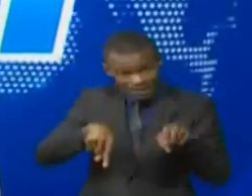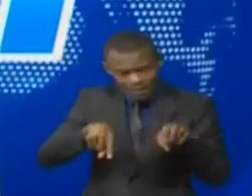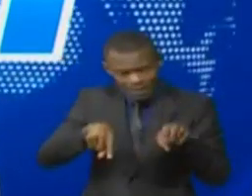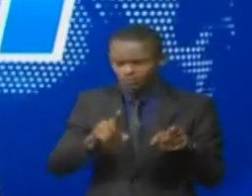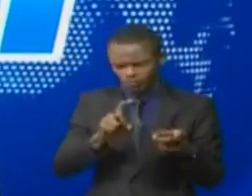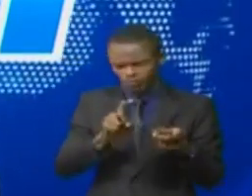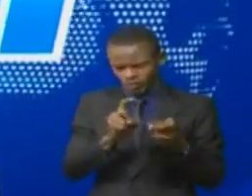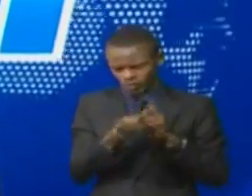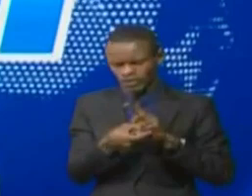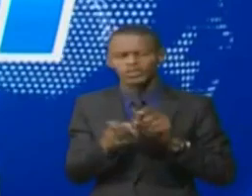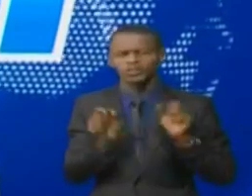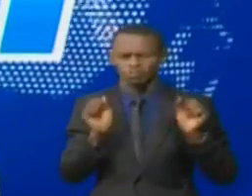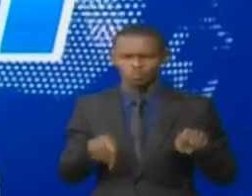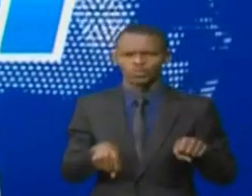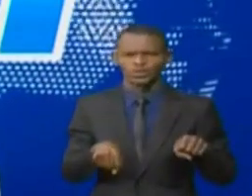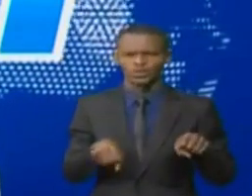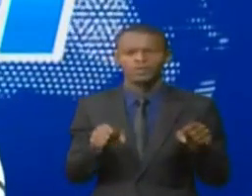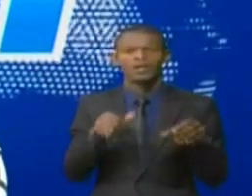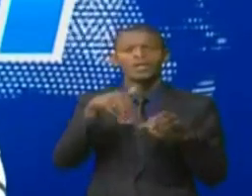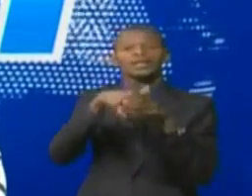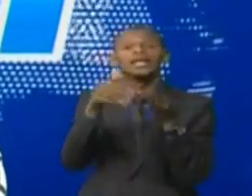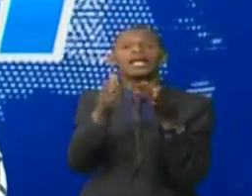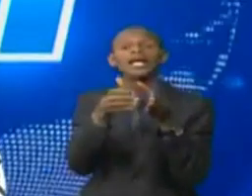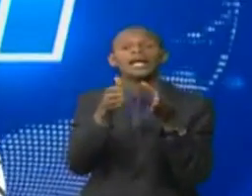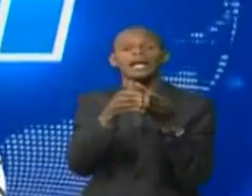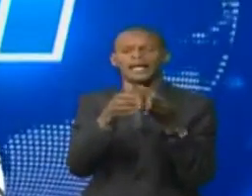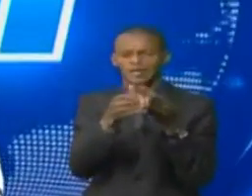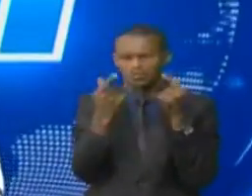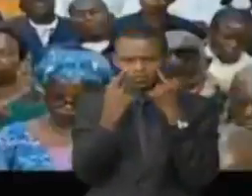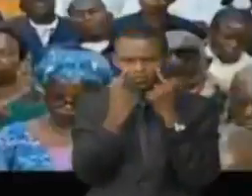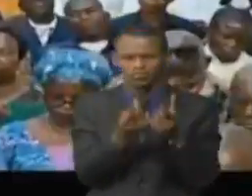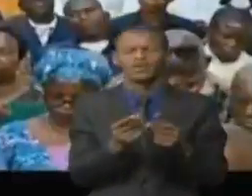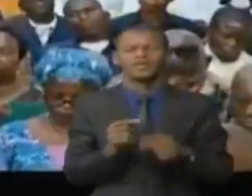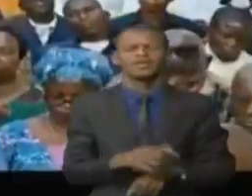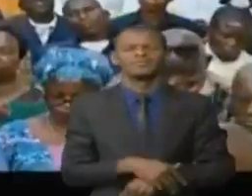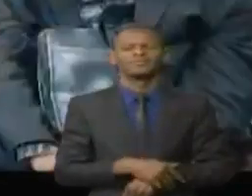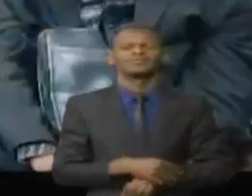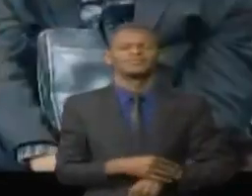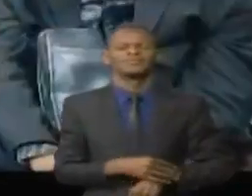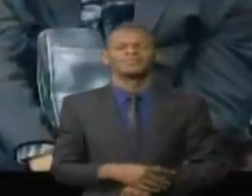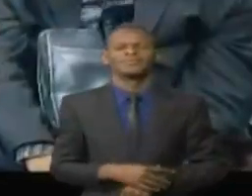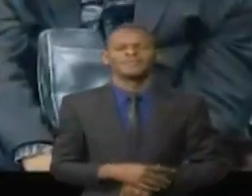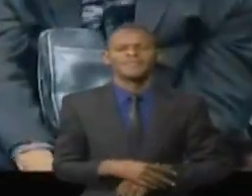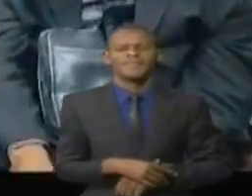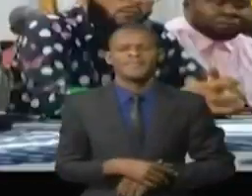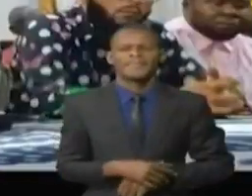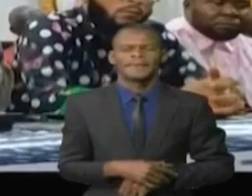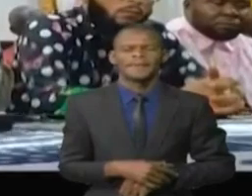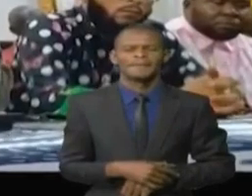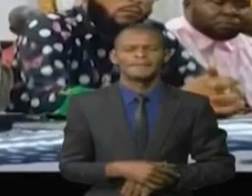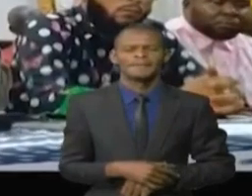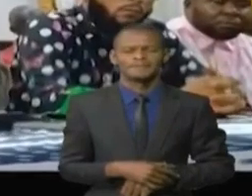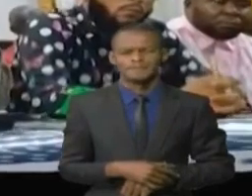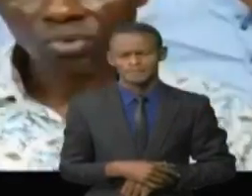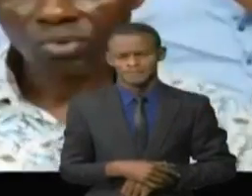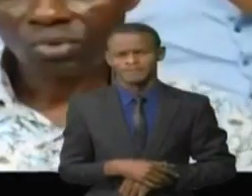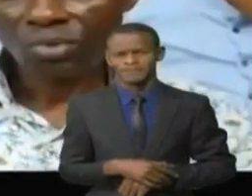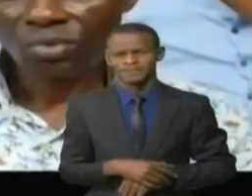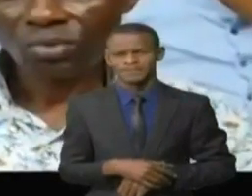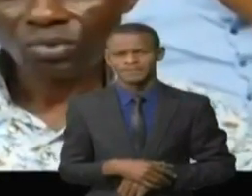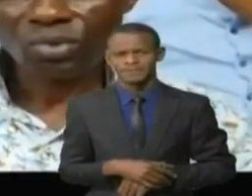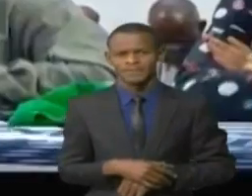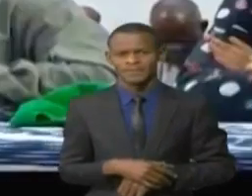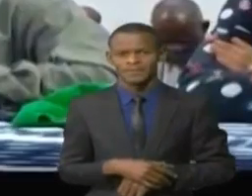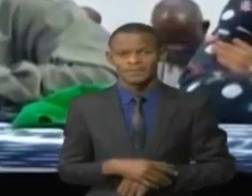tenue à Fatima de la commune de Lagombe. Autre détail avec Rodi Pala. 600 délégués de l'INAP, intersyndicale de l'administration publique, ont